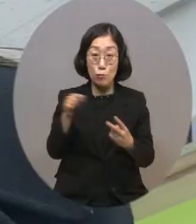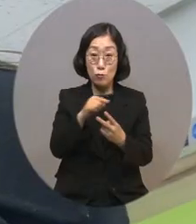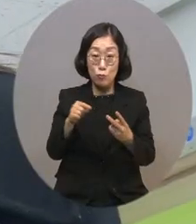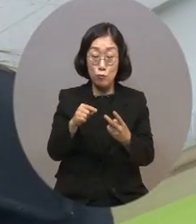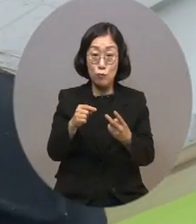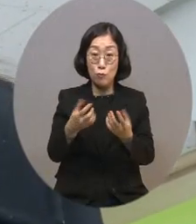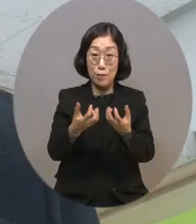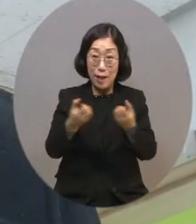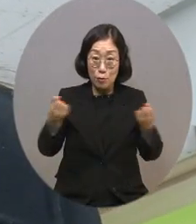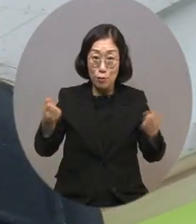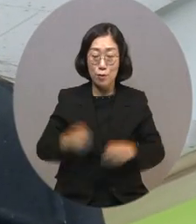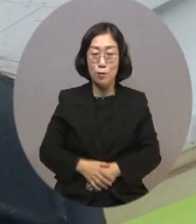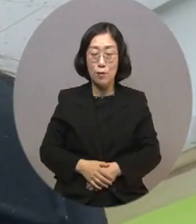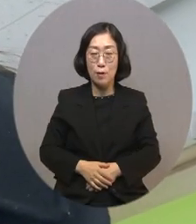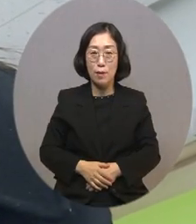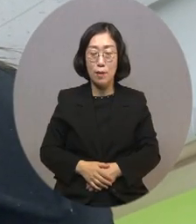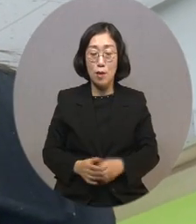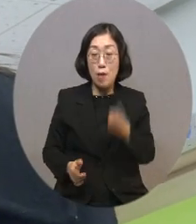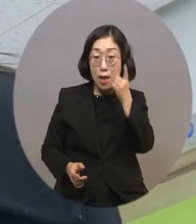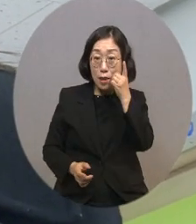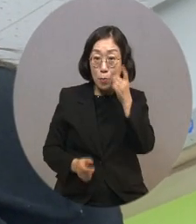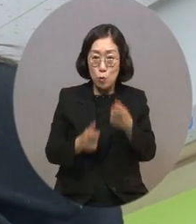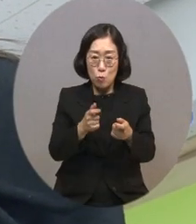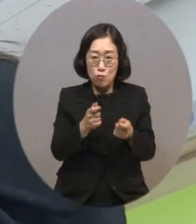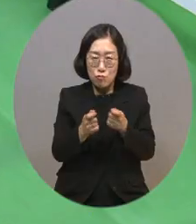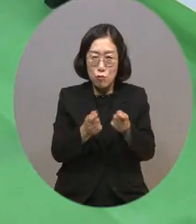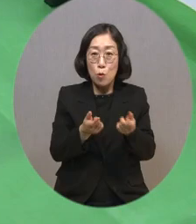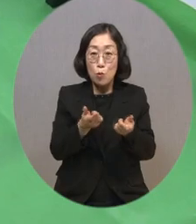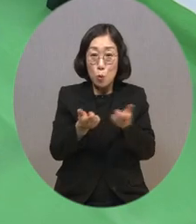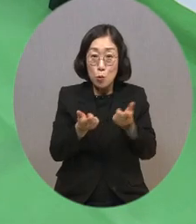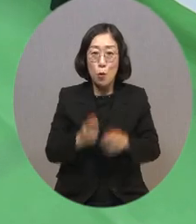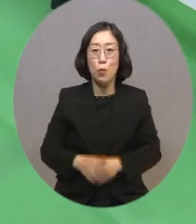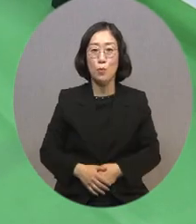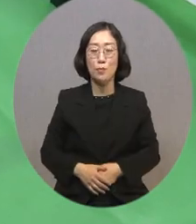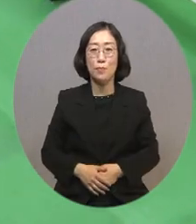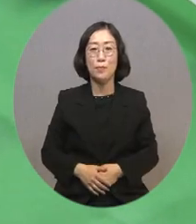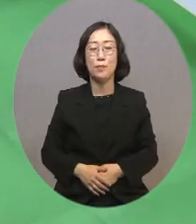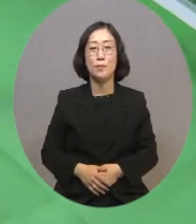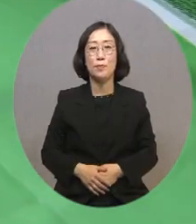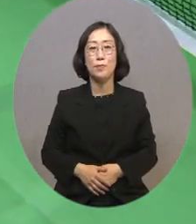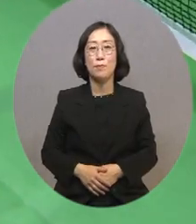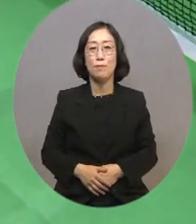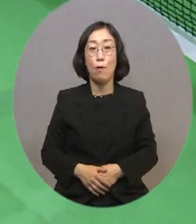핸드폰을 이용해 로봇을 원격 조종하는 게임이라는데요.